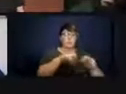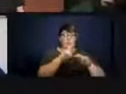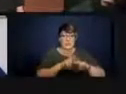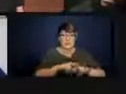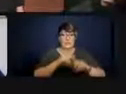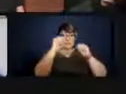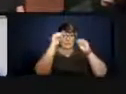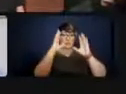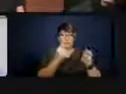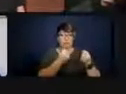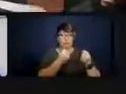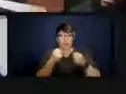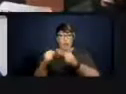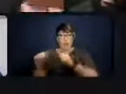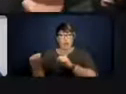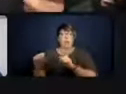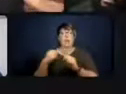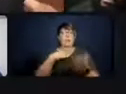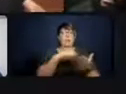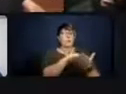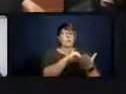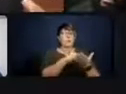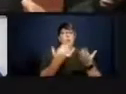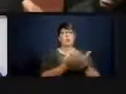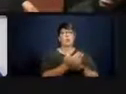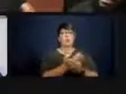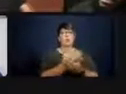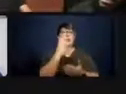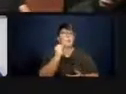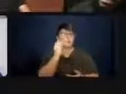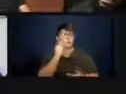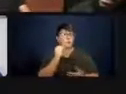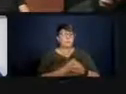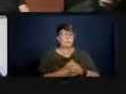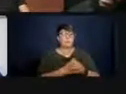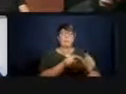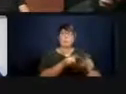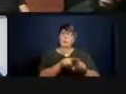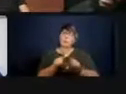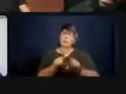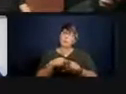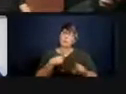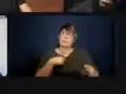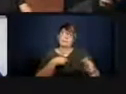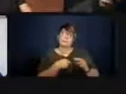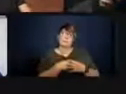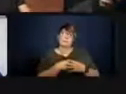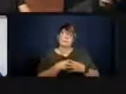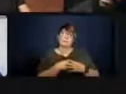wanafunzi ambao wanaendelea na kazi vilivyo,